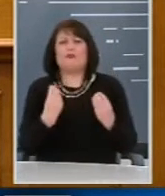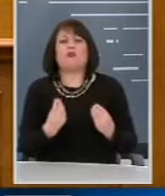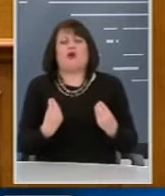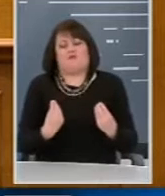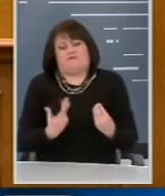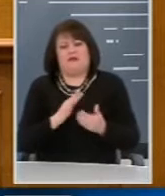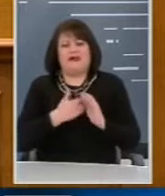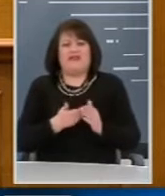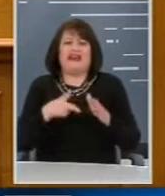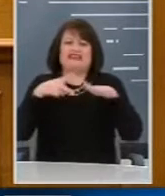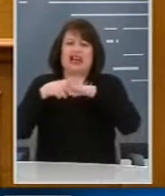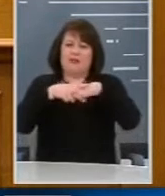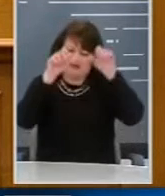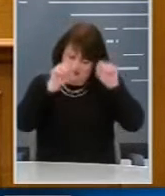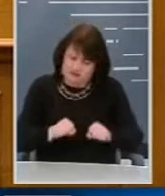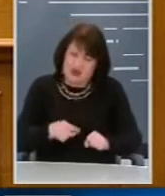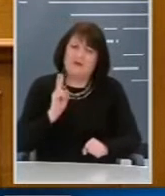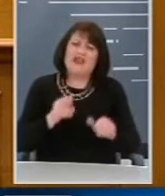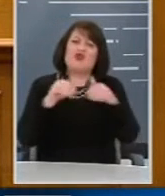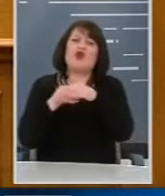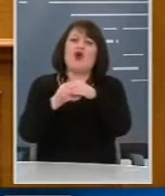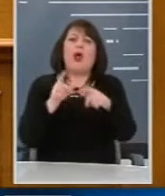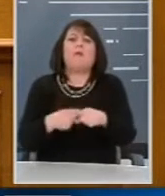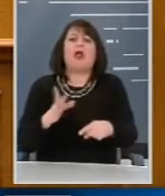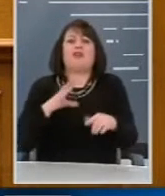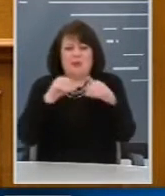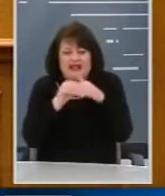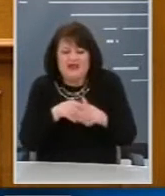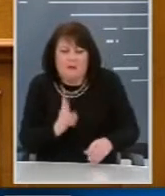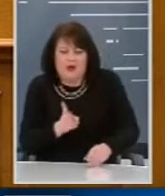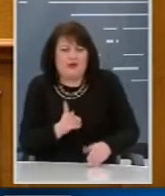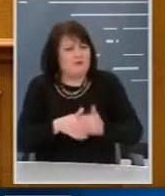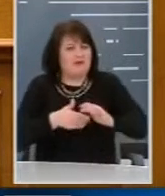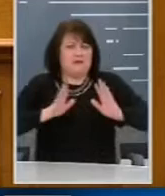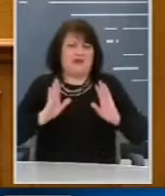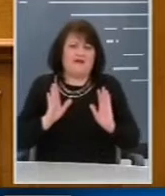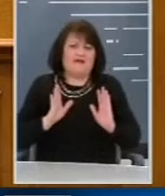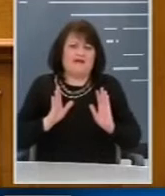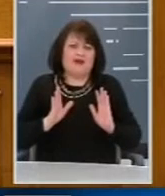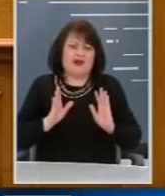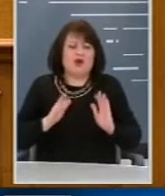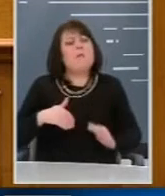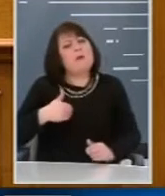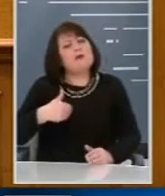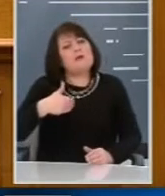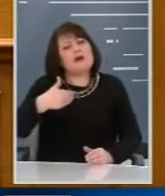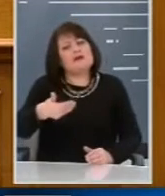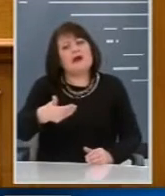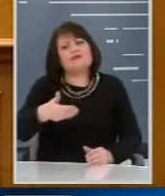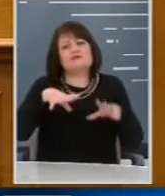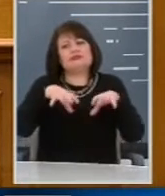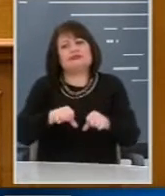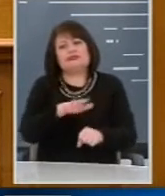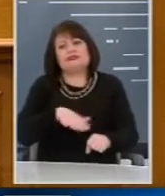τράπεζες και να κινδυνεύσουν οι καταθέσεις των απλών ανθρώπων, έτσι να έξω να ξαναέρθει στα πράγματα, παρά να